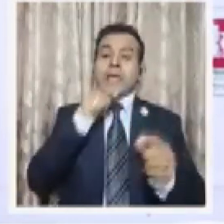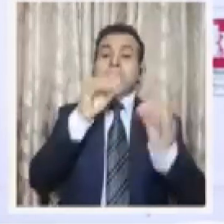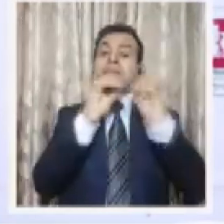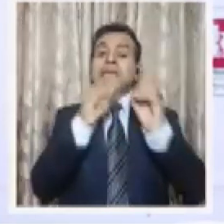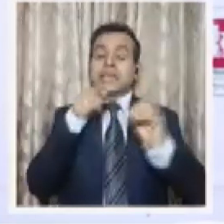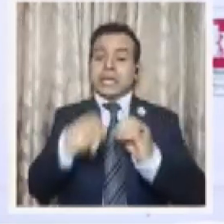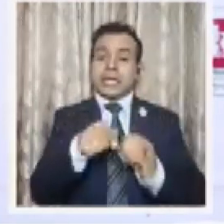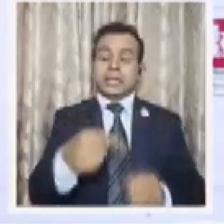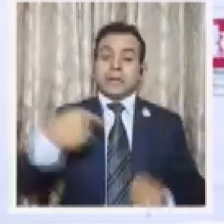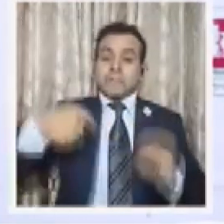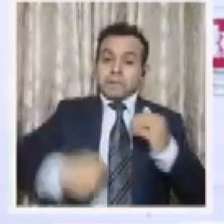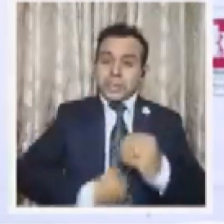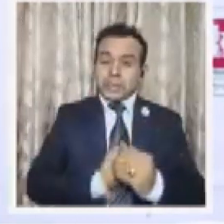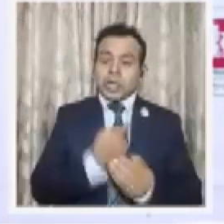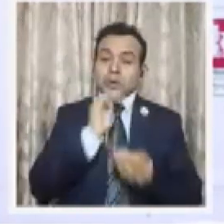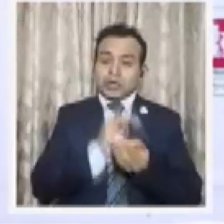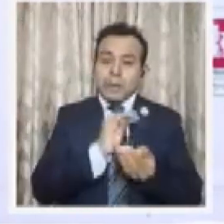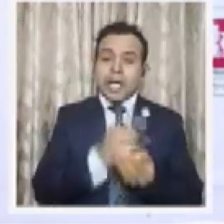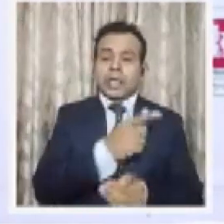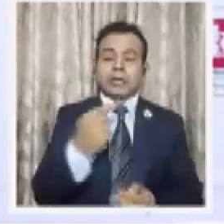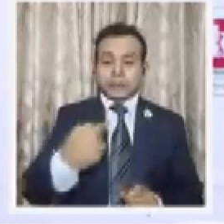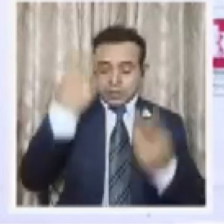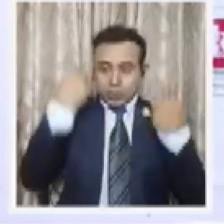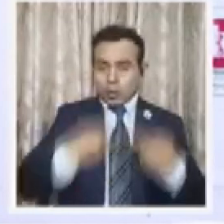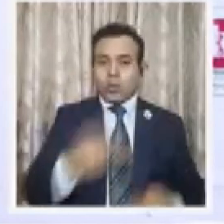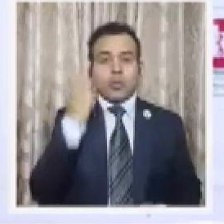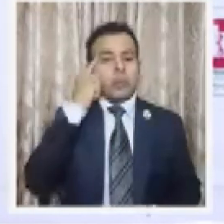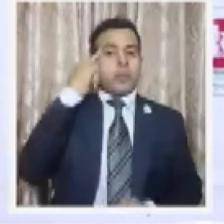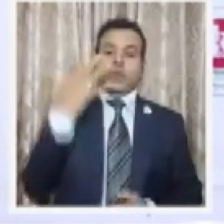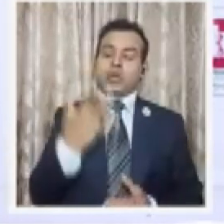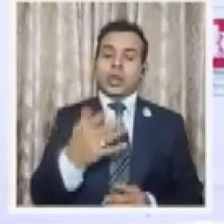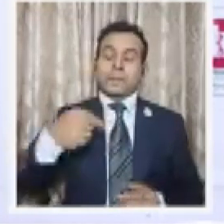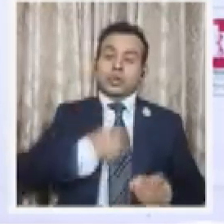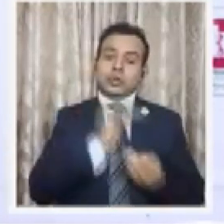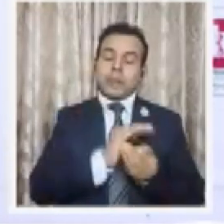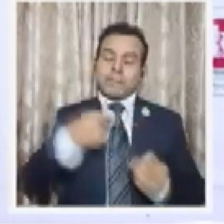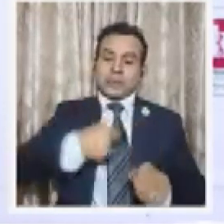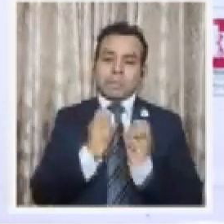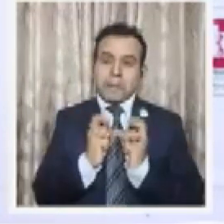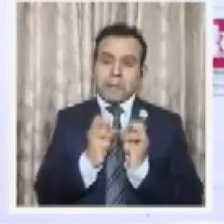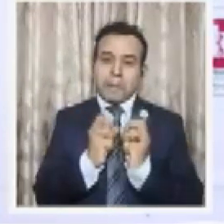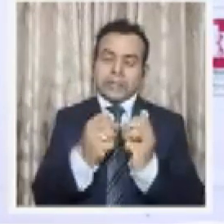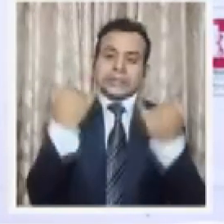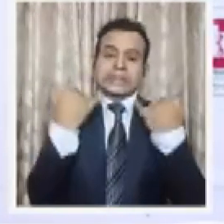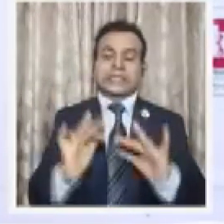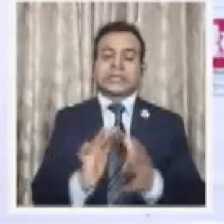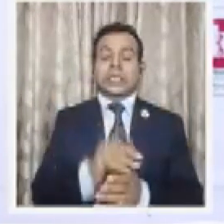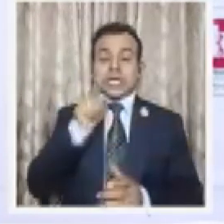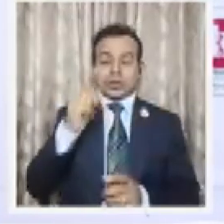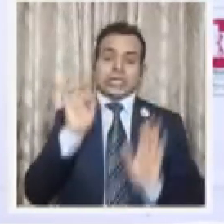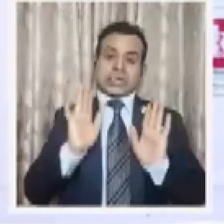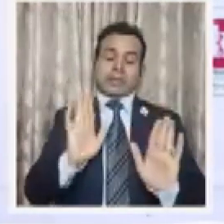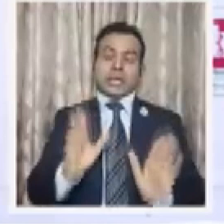বছর 20,000 মানুষ এই রোগে আক্রান্ত হয়ে মারা যাচ্ছে। যে কোনো রোগ প্রতিরোধের জন্য অবশ্যই আমাদের